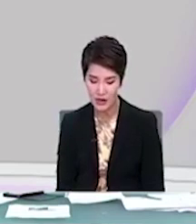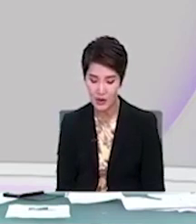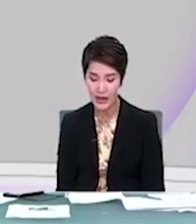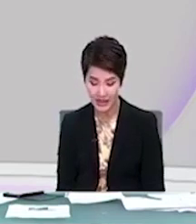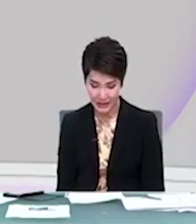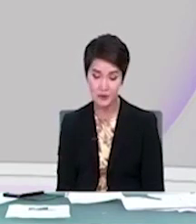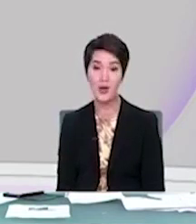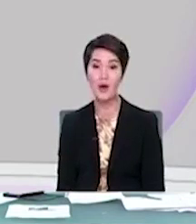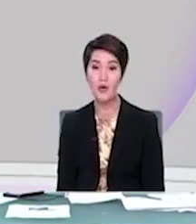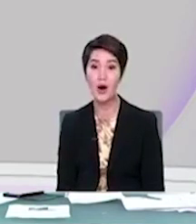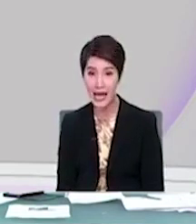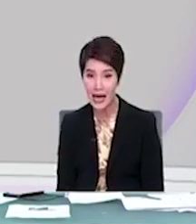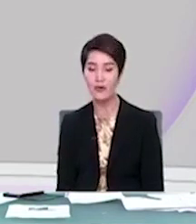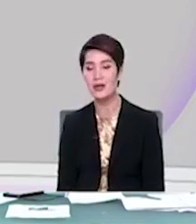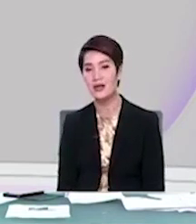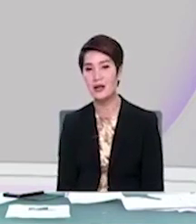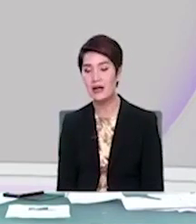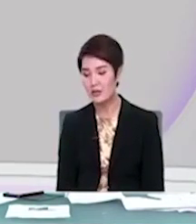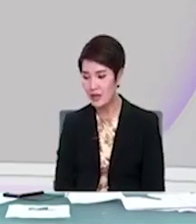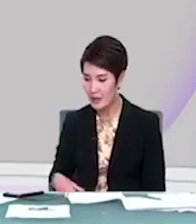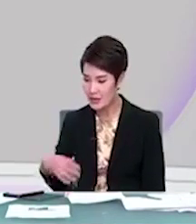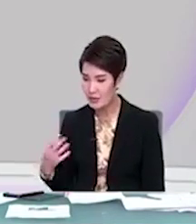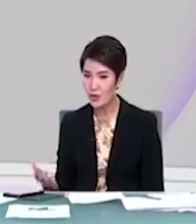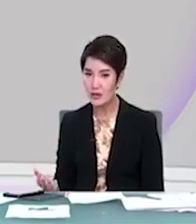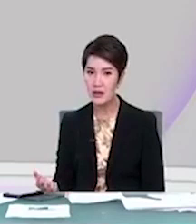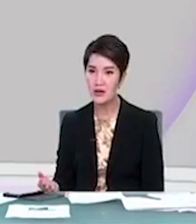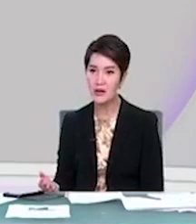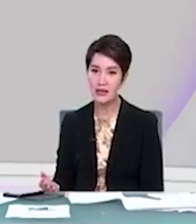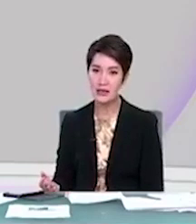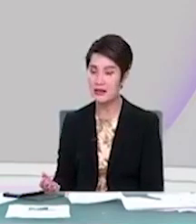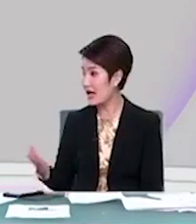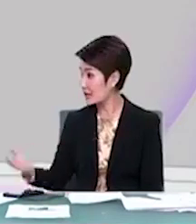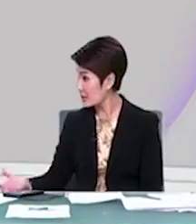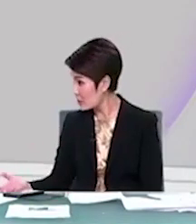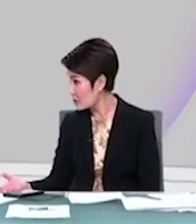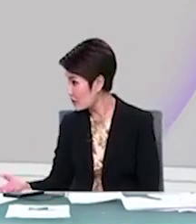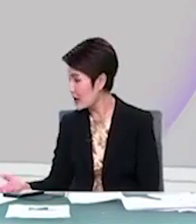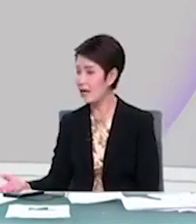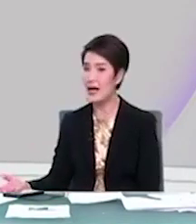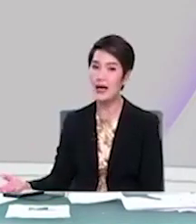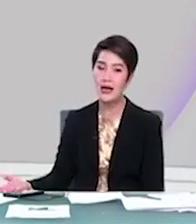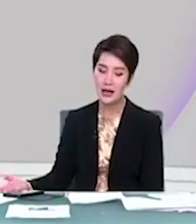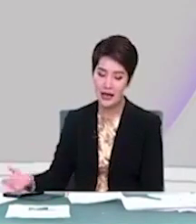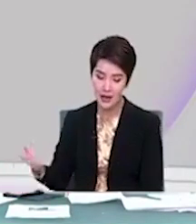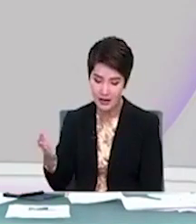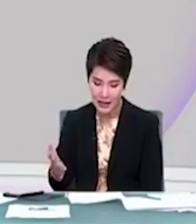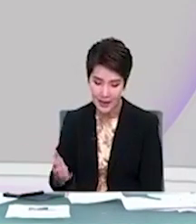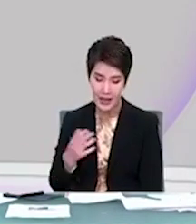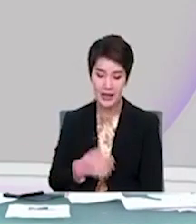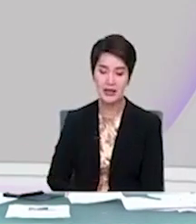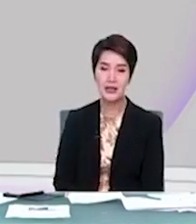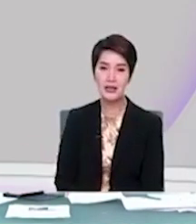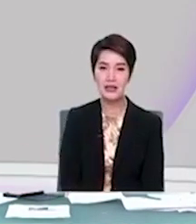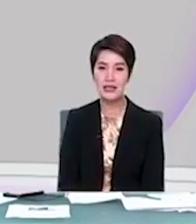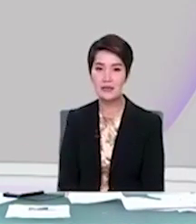าชนเขาเข็ดกับสว.แล้วแล้วก็อาจจะมีการไปเชื่อมโยงไปถึงเรื่องของการเสนอแก้รัฐธรรมนูญด้วยนะคะแล้วก็เลยท